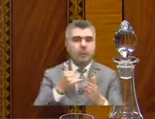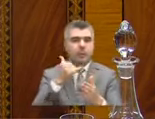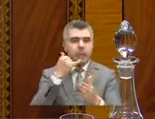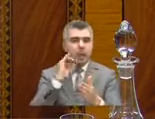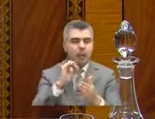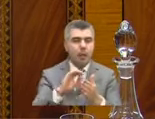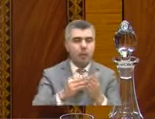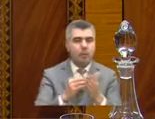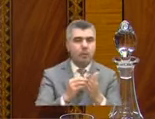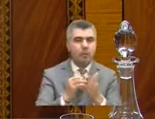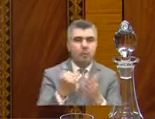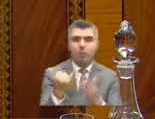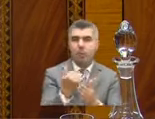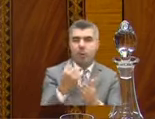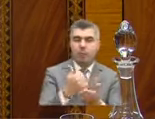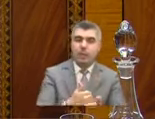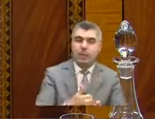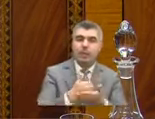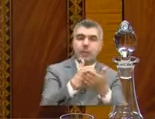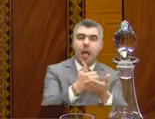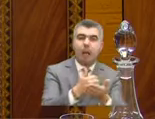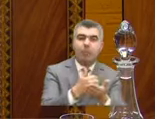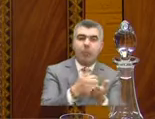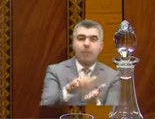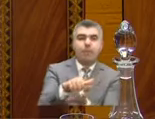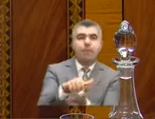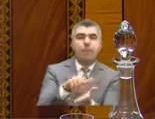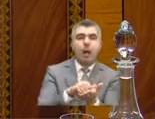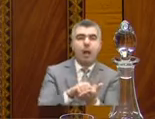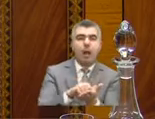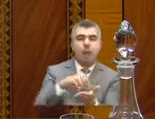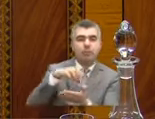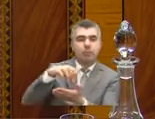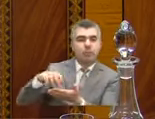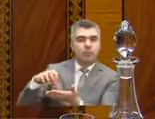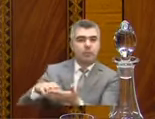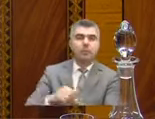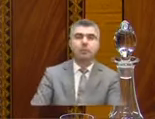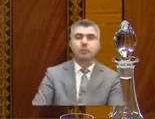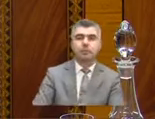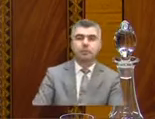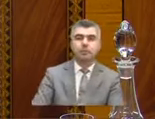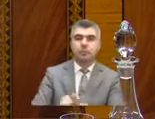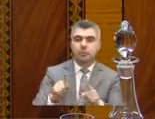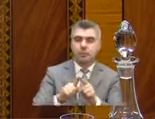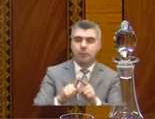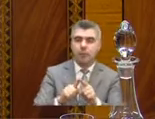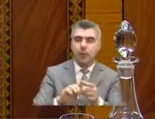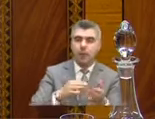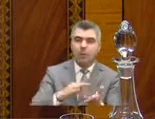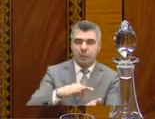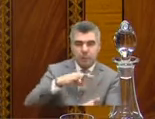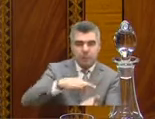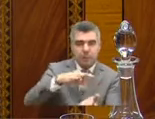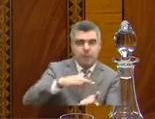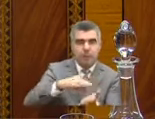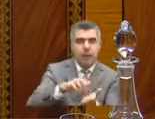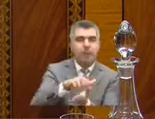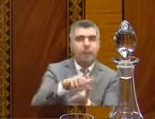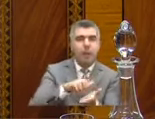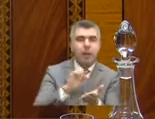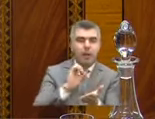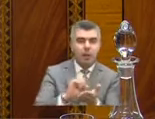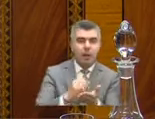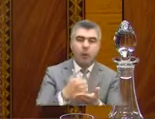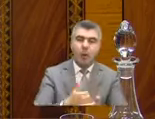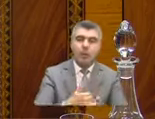وذلك بالموازاة مع دعم الأنشطة الفلاحية لا سيما عبر استصلاح الدوائر السقوية الصغيرة والمتوسطة